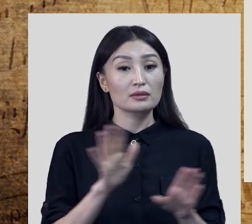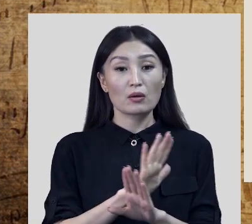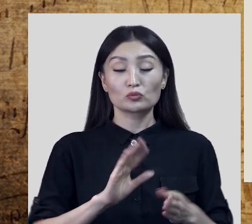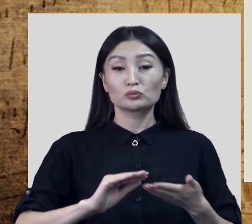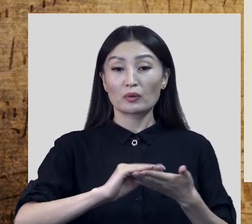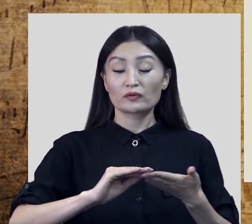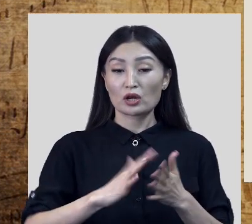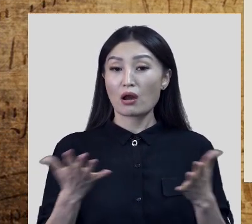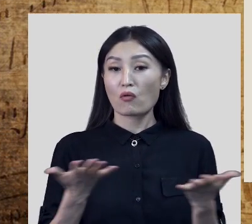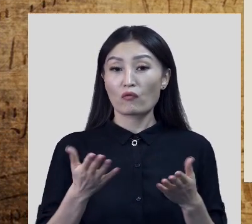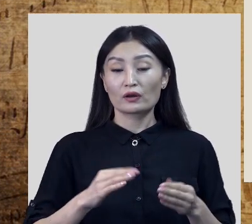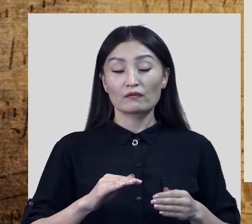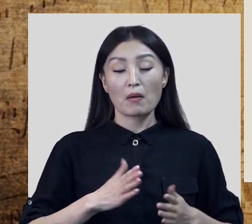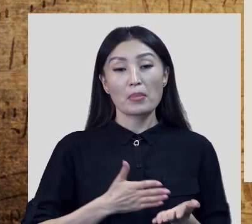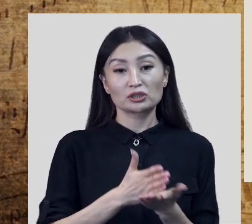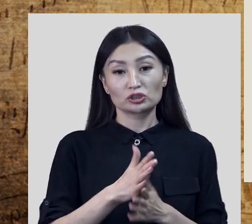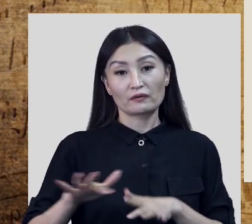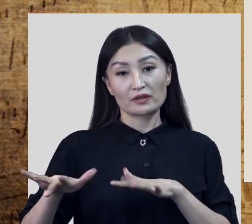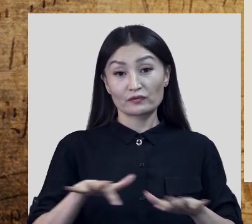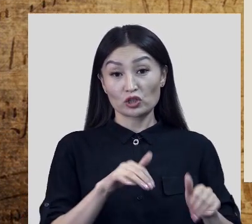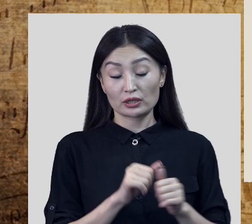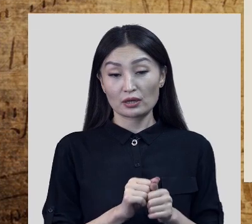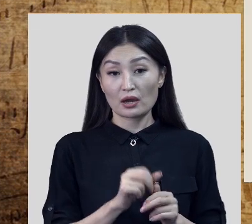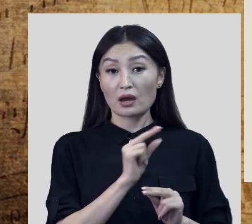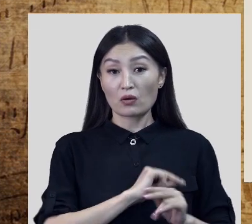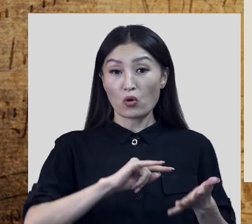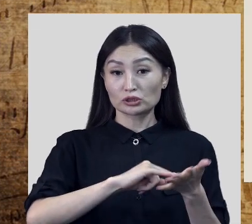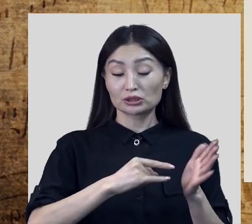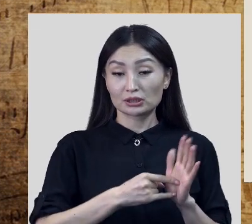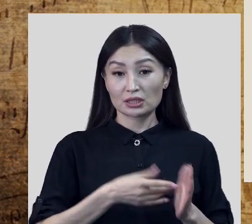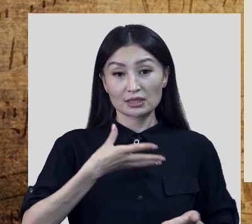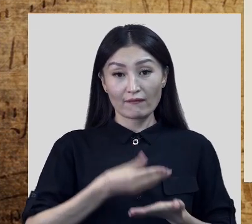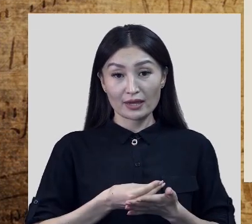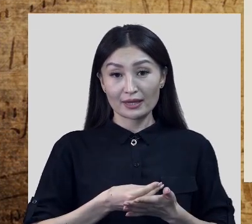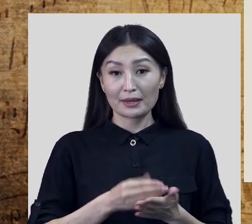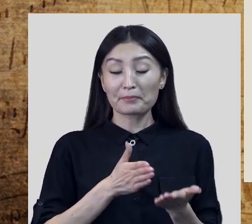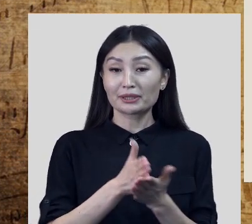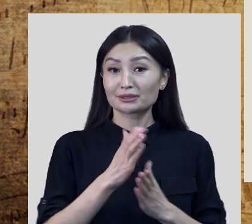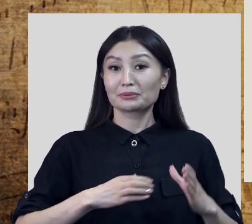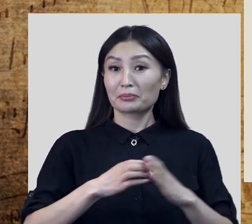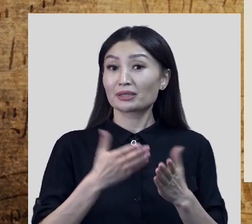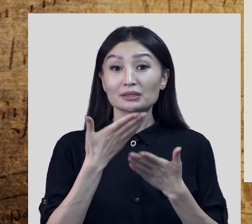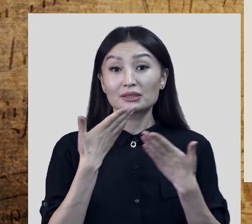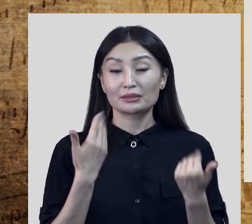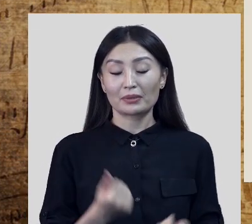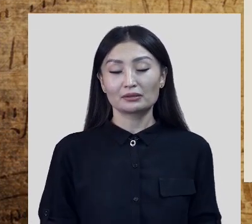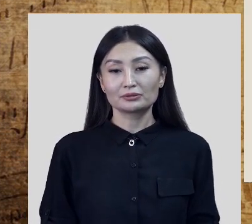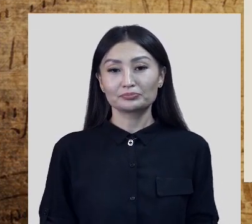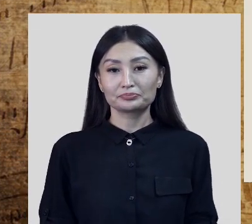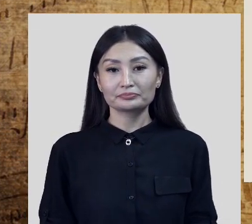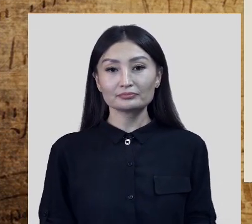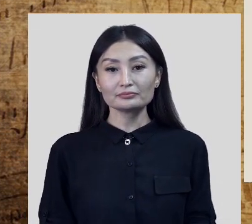повторения какого-либо политического движения рабочий класс своей политической партии не имел